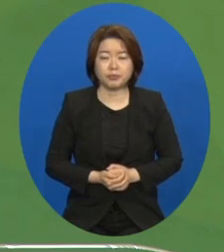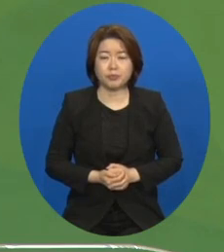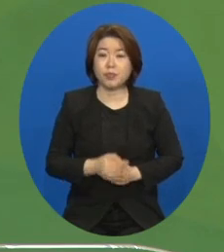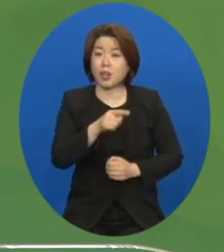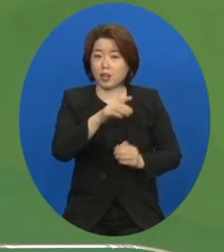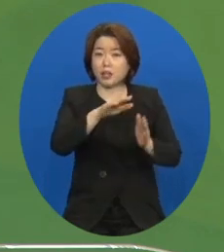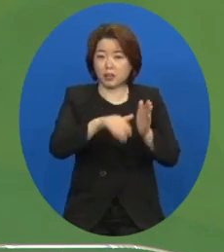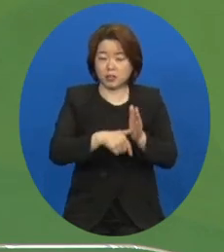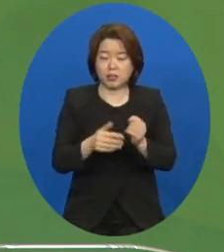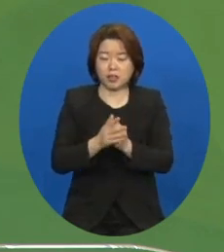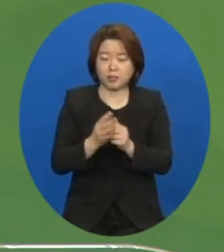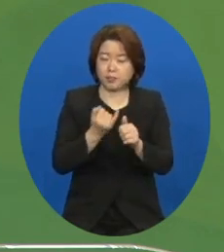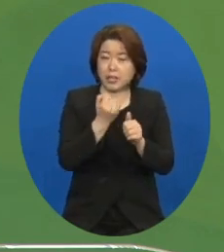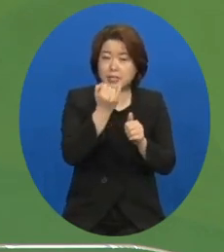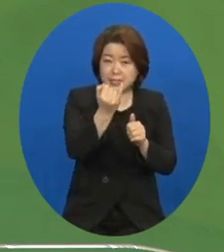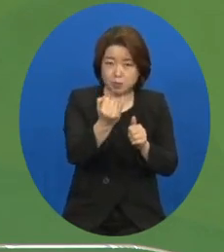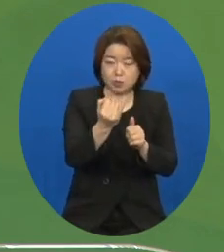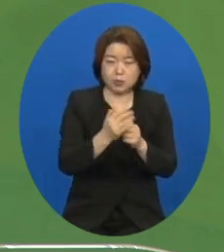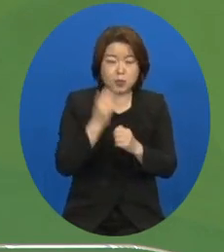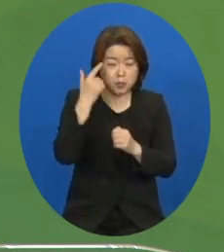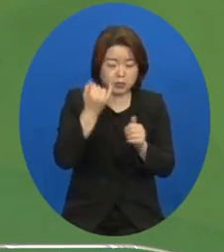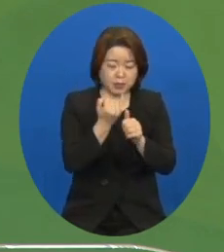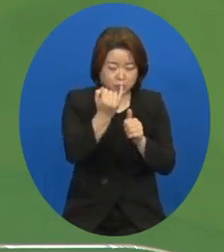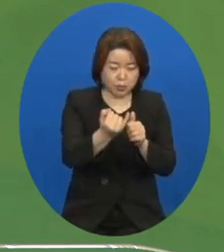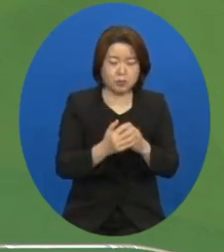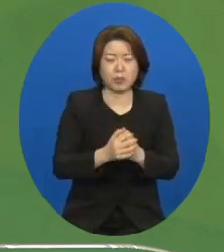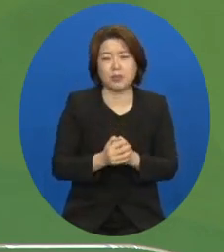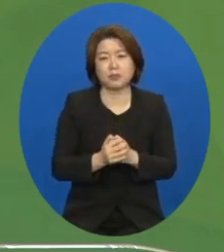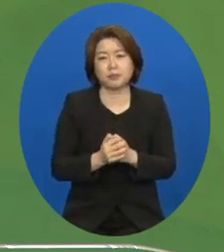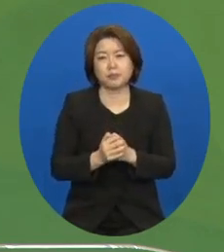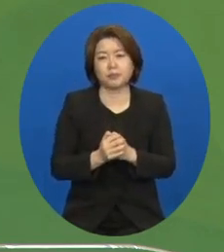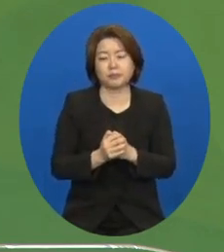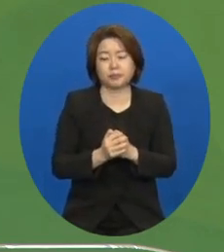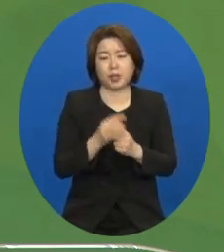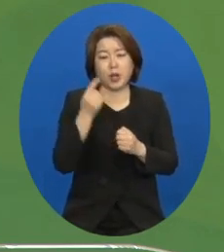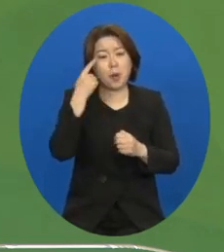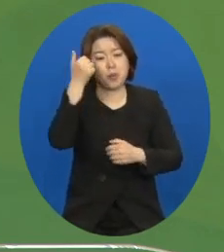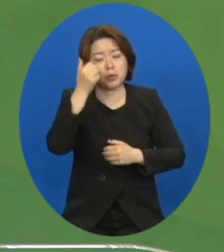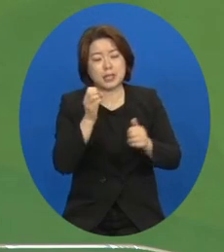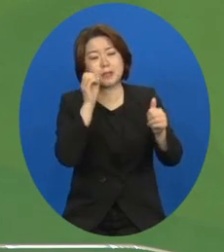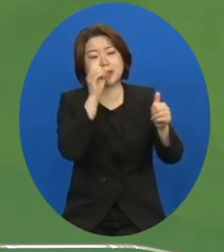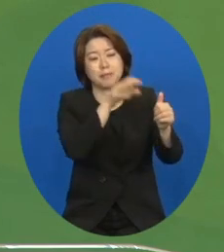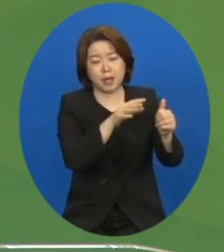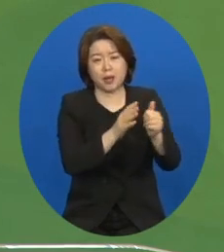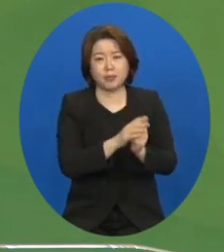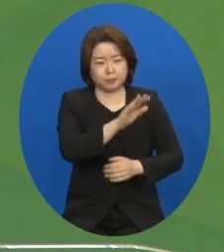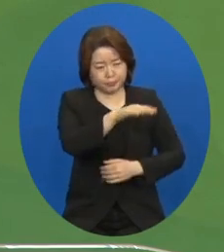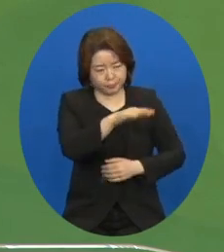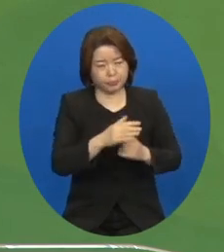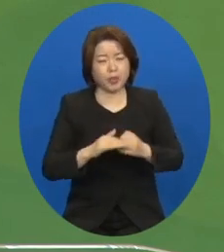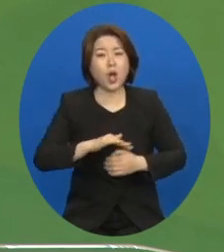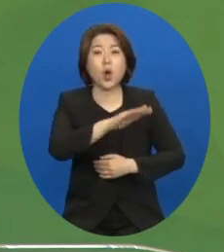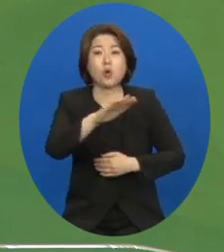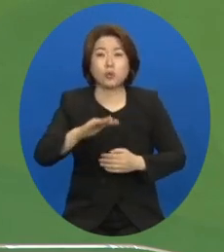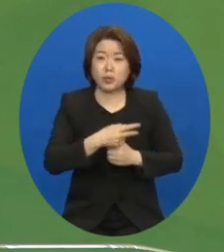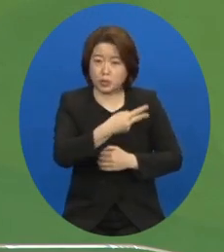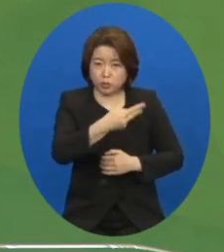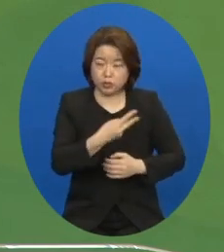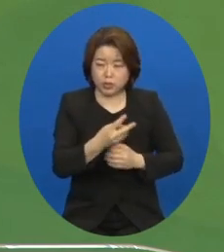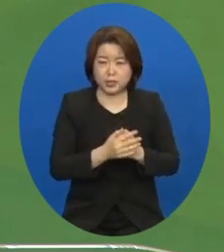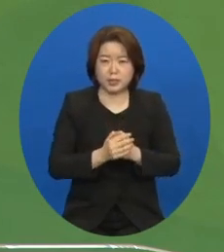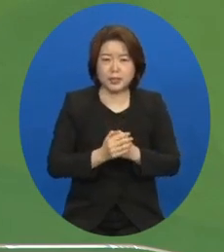그때 사모님이 그런 이야기를 목사님에게 하셨대요. 여보, 우리가